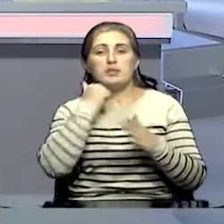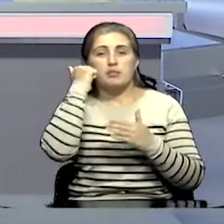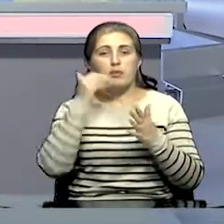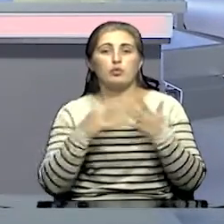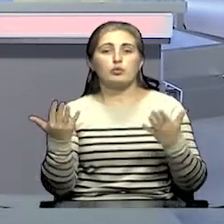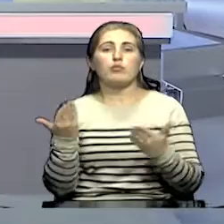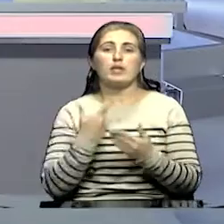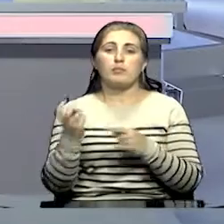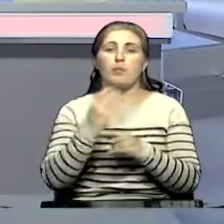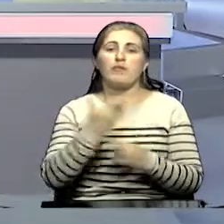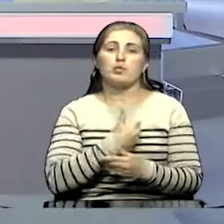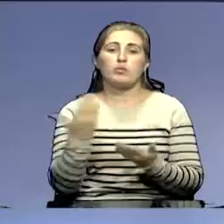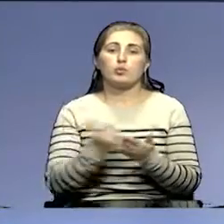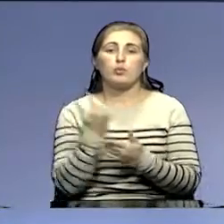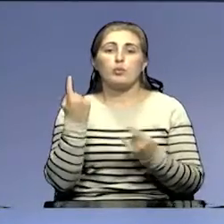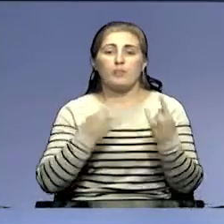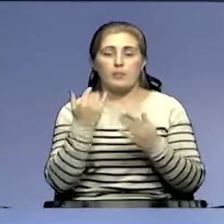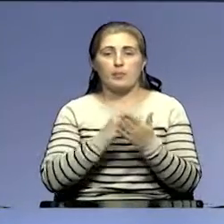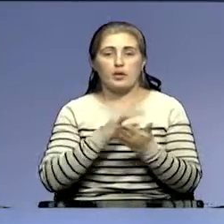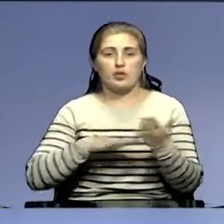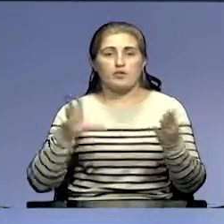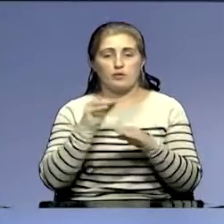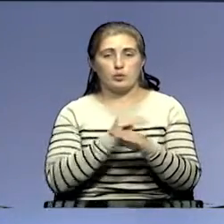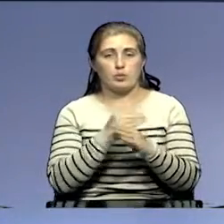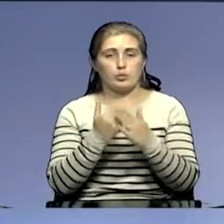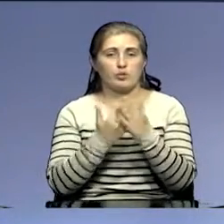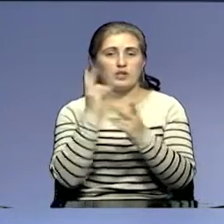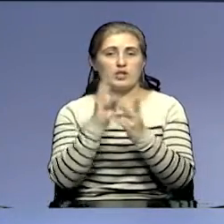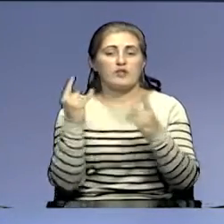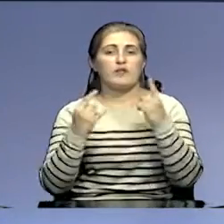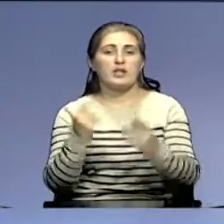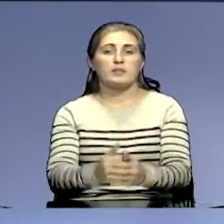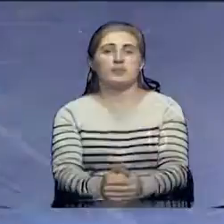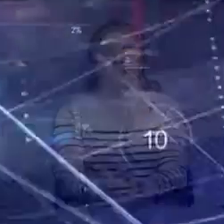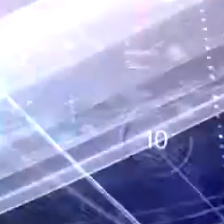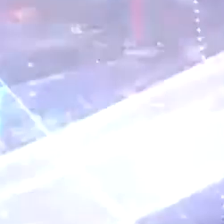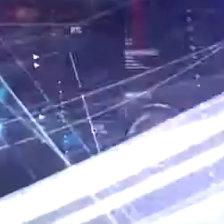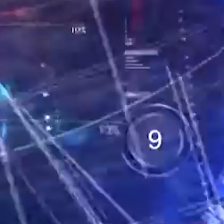нас навестили мы желаем им удачи acquire 1 крымского продолжается всего доброго и до новых встреч в эфире